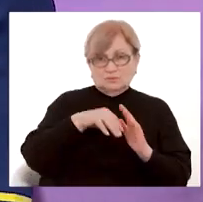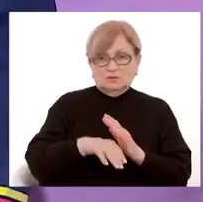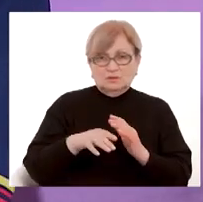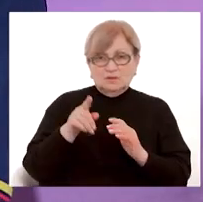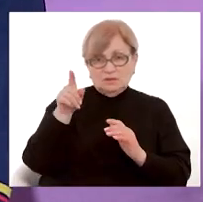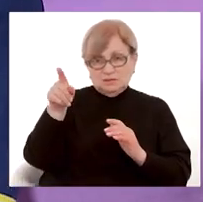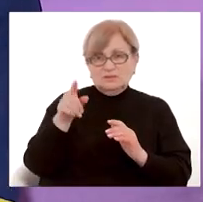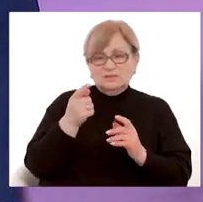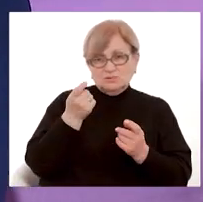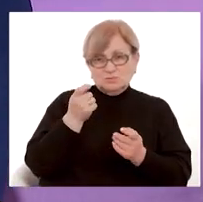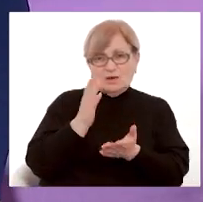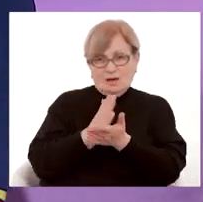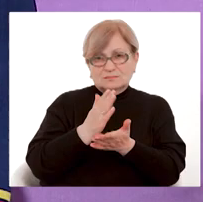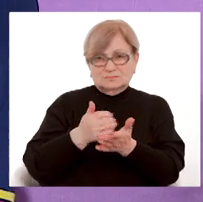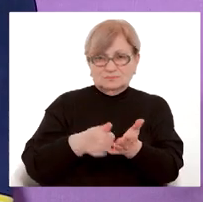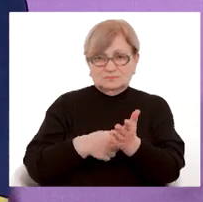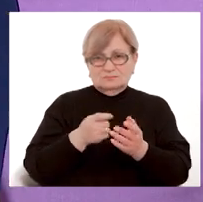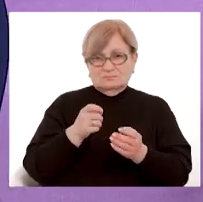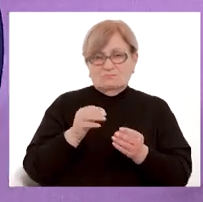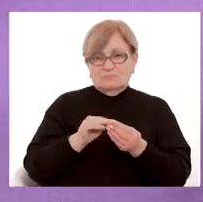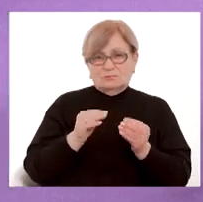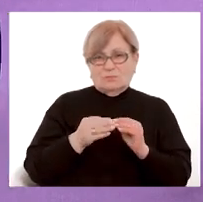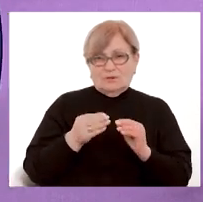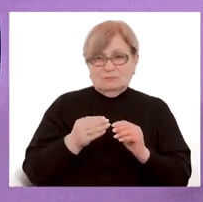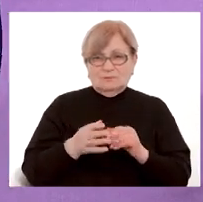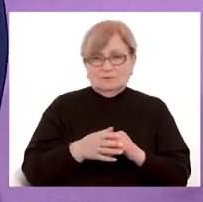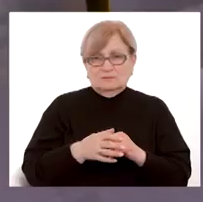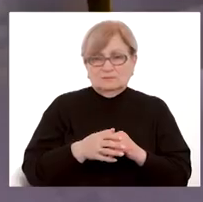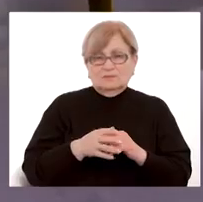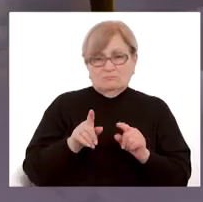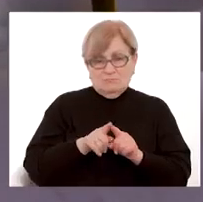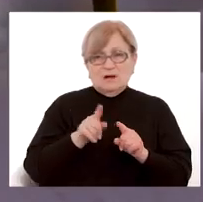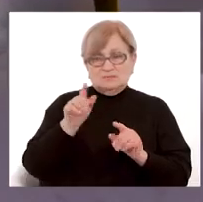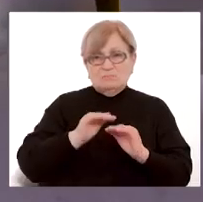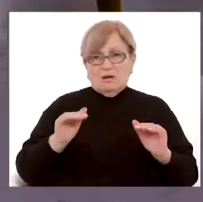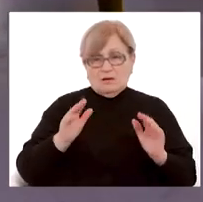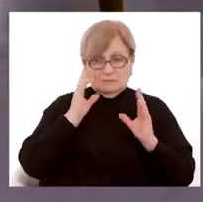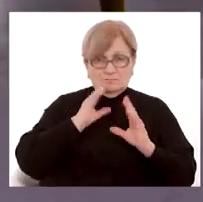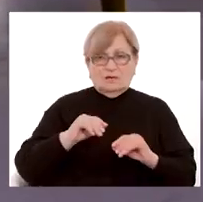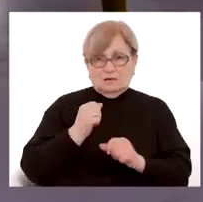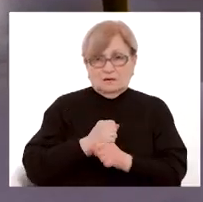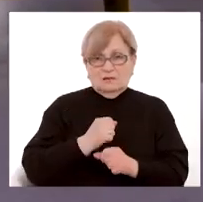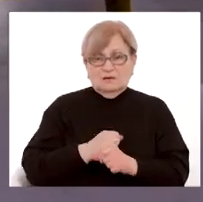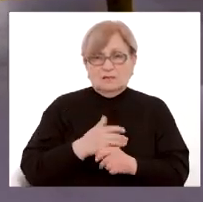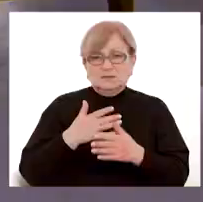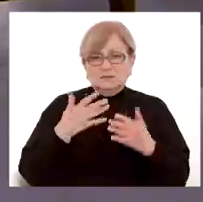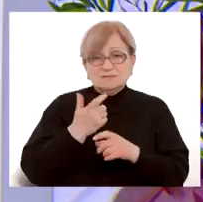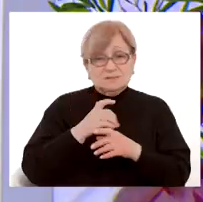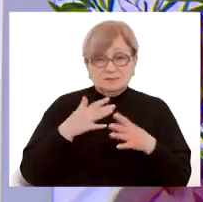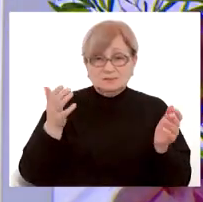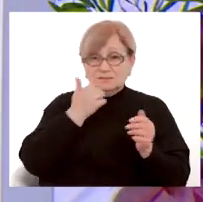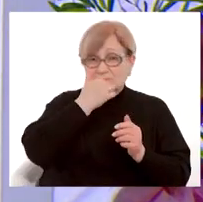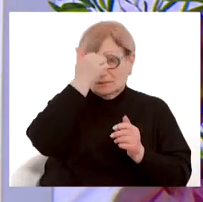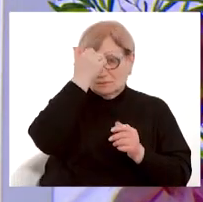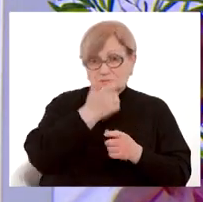ამიტომ იქაც ასე თუ ისე, თქვათ აი ეს პრობლემა მეტნაკლებად მოგვარებულია წესი. კი ბატონო. ძალიან დიდი მადლობა,